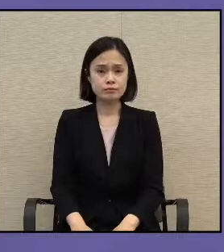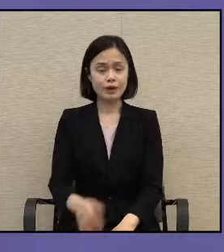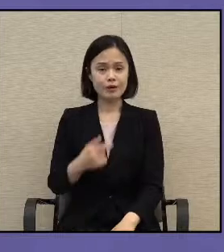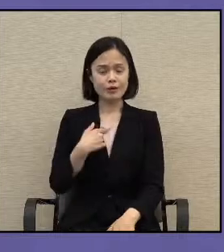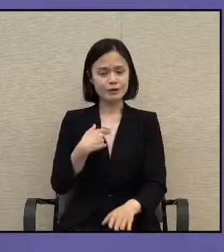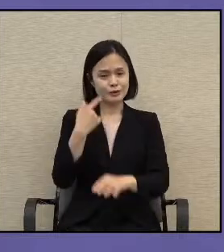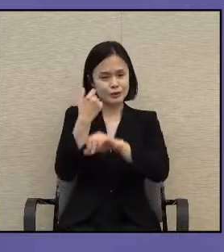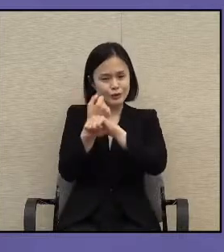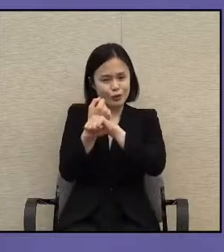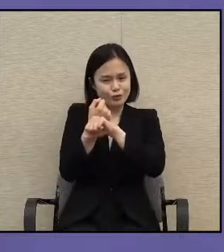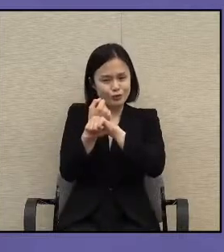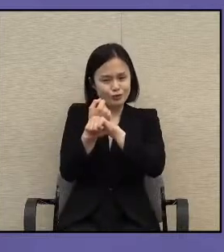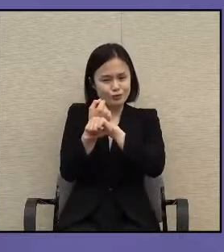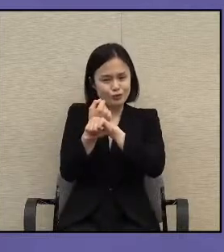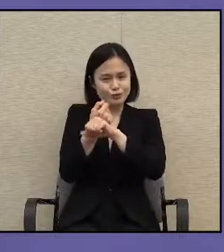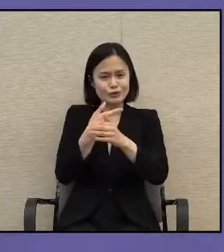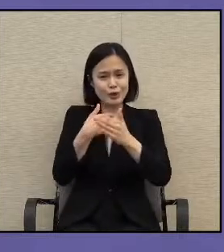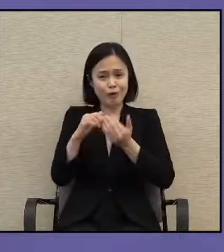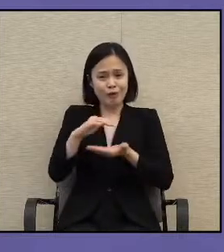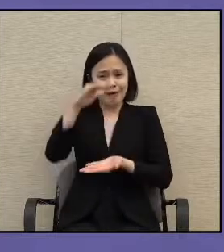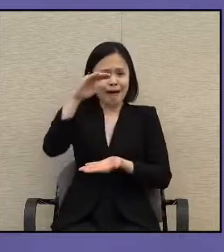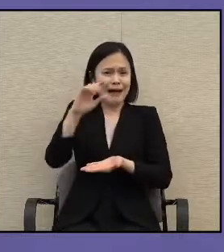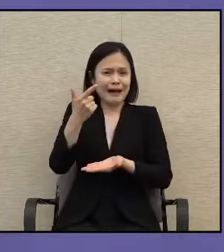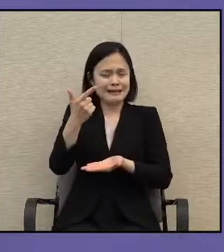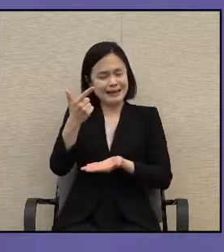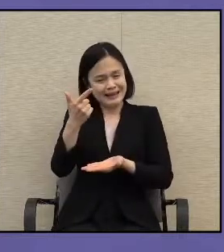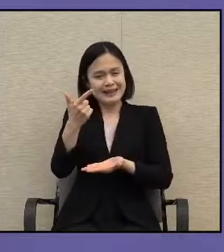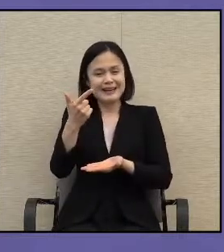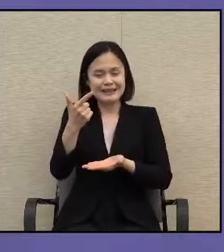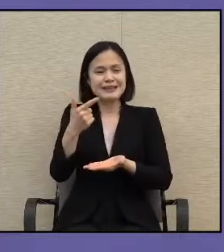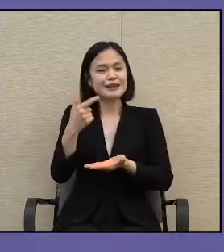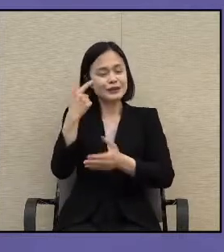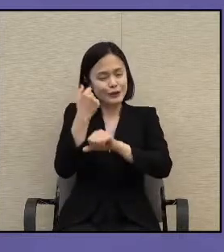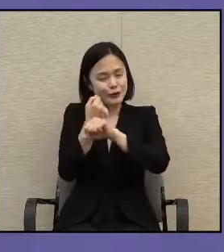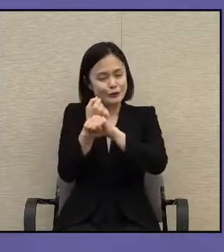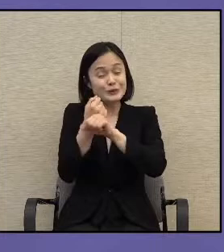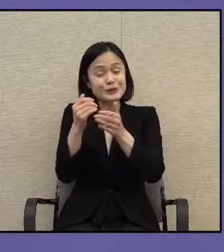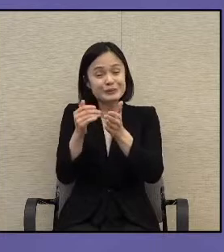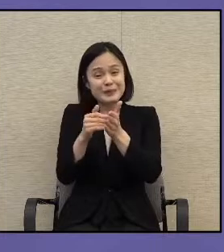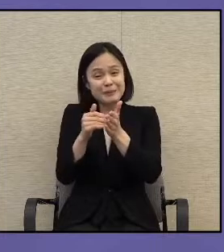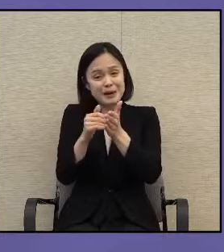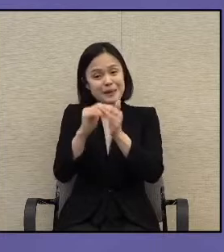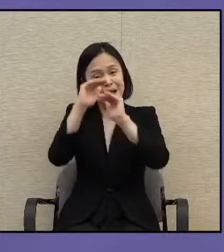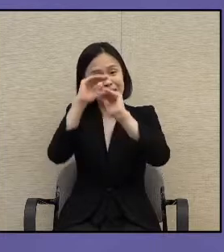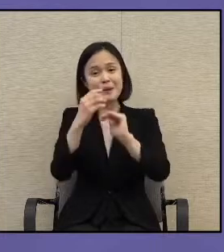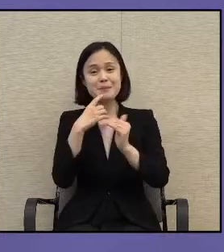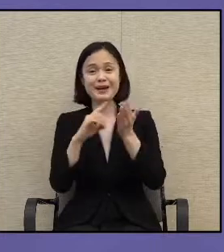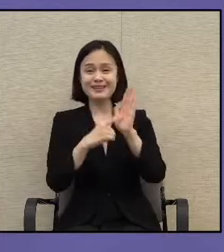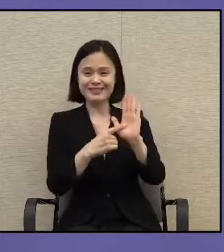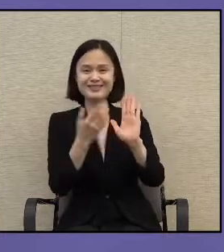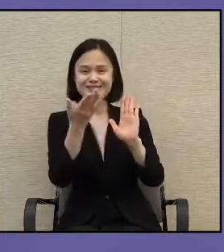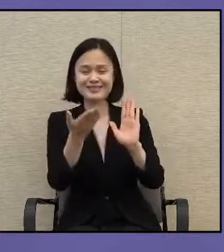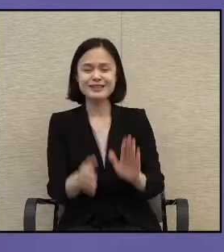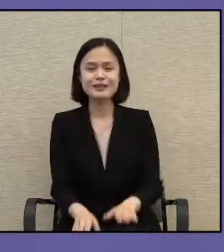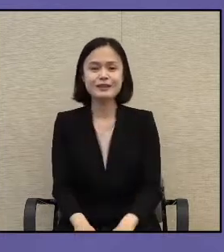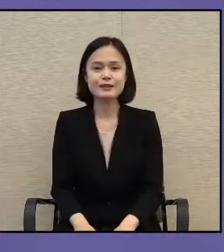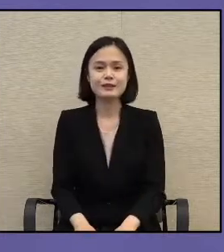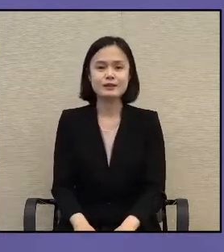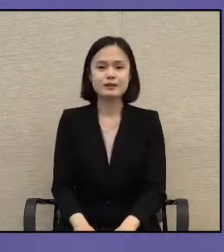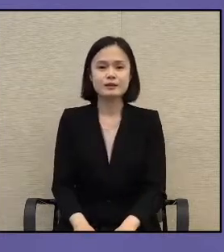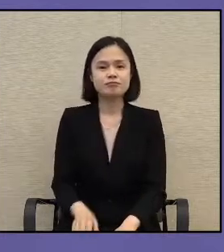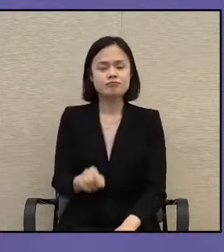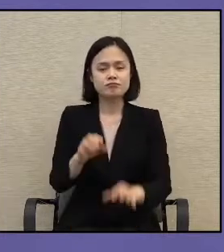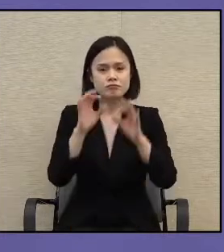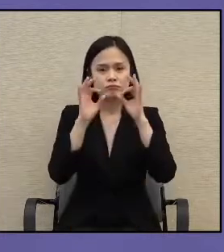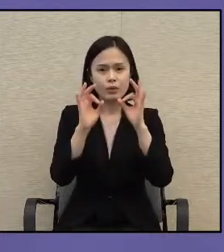않습니다. 저희 팀에서 이렇게 파이낸셜 하드십이라고 하는 데트라든지 보험료의 지불